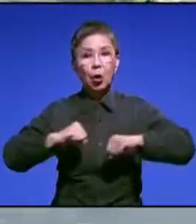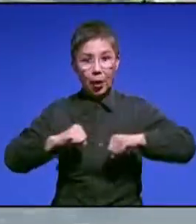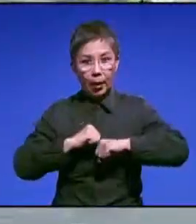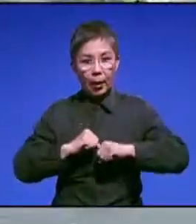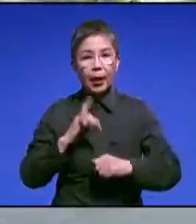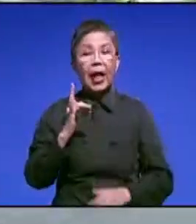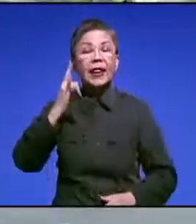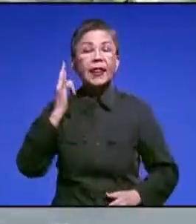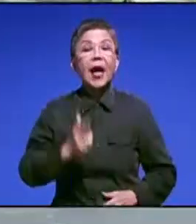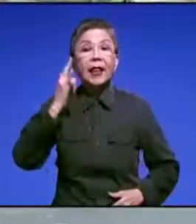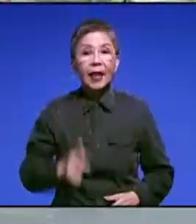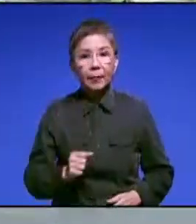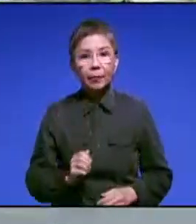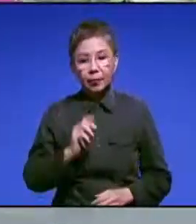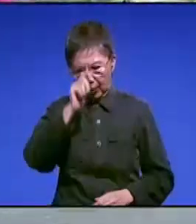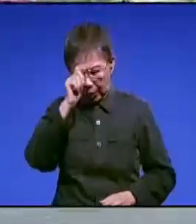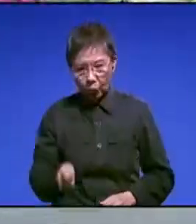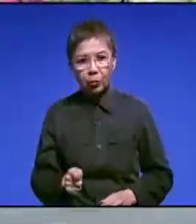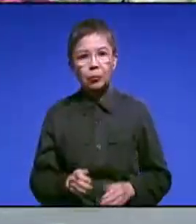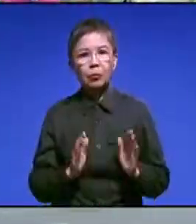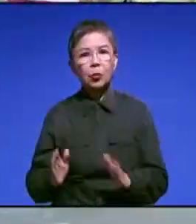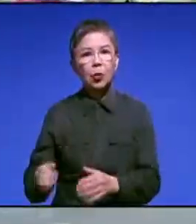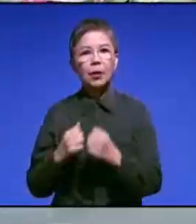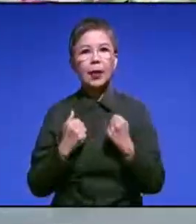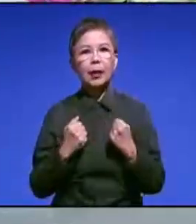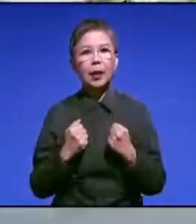mematuhi sejumlah protokol kesehatan tim liputan